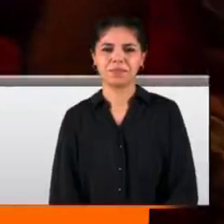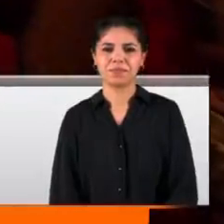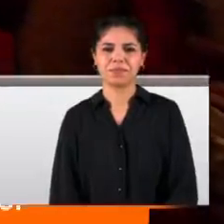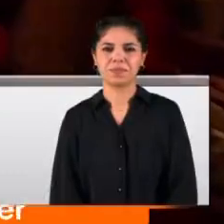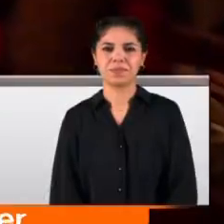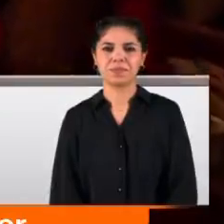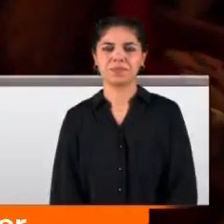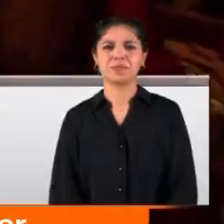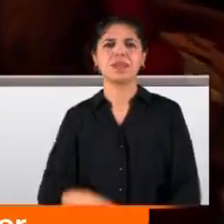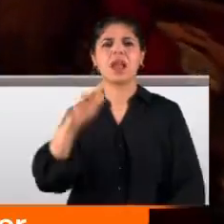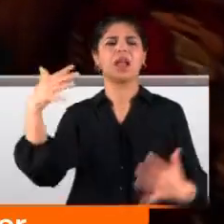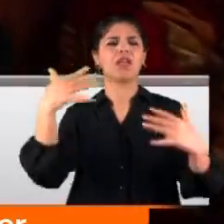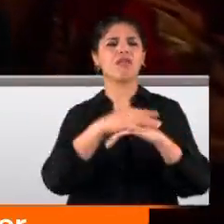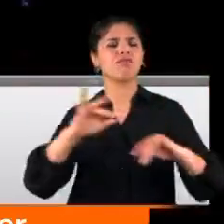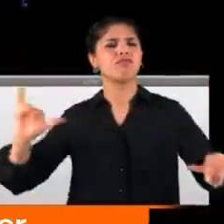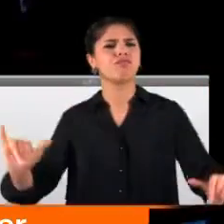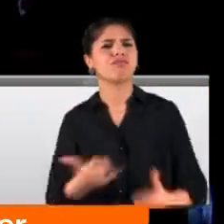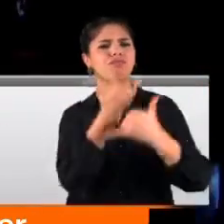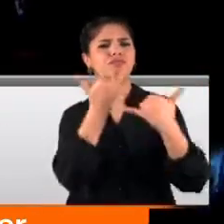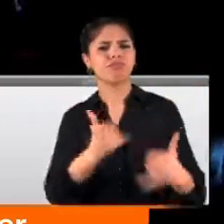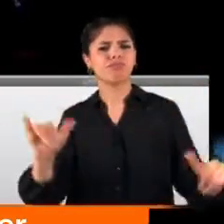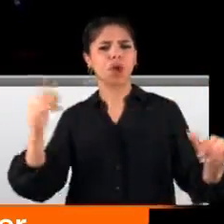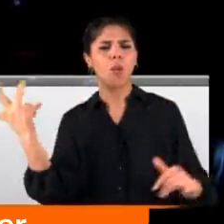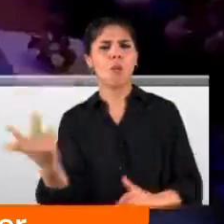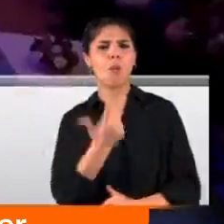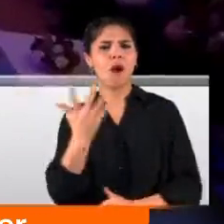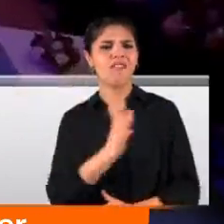Sahne performansları geceye damga vurdu.